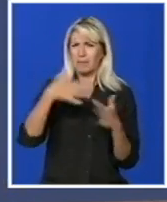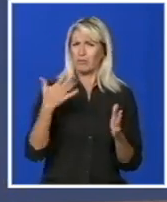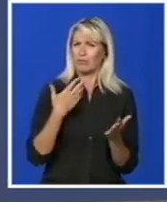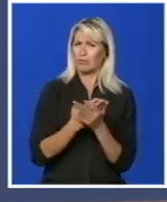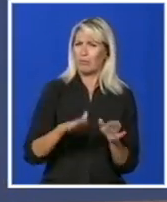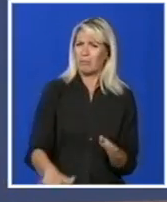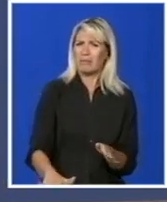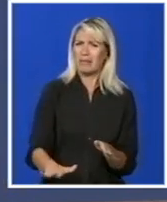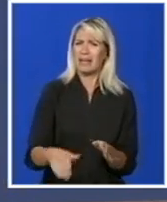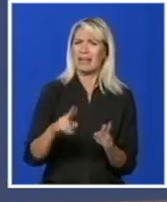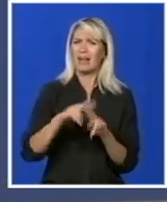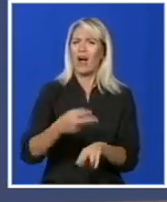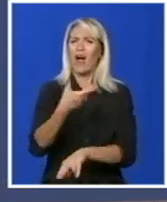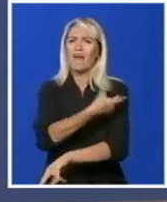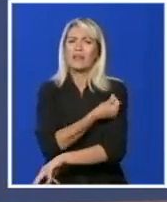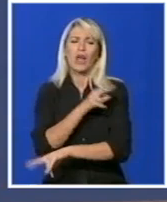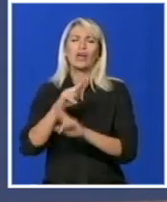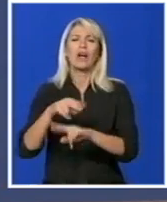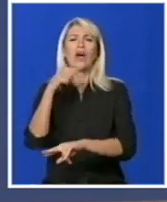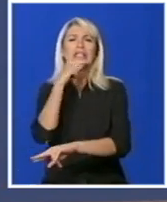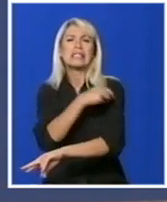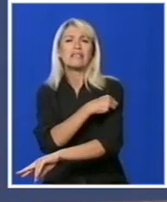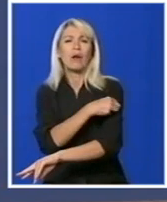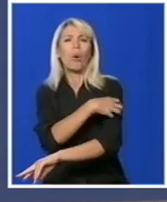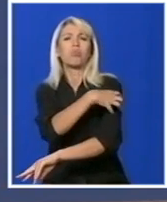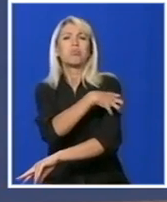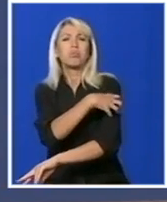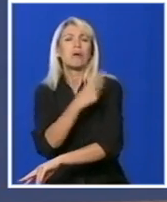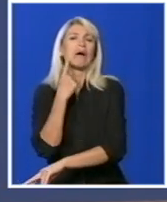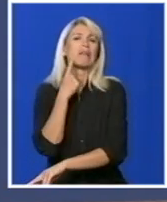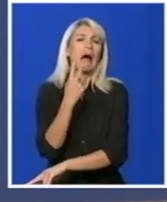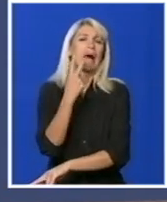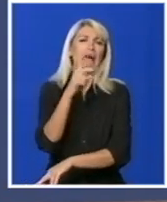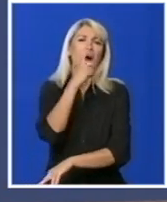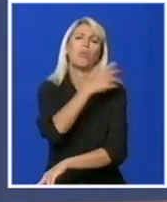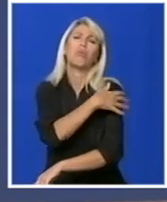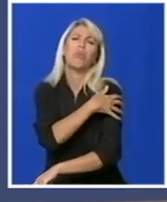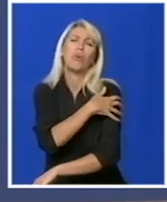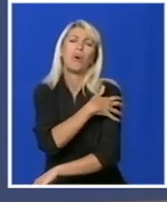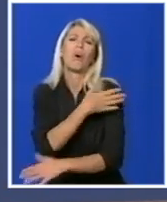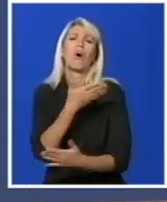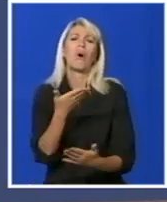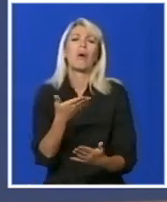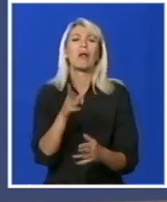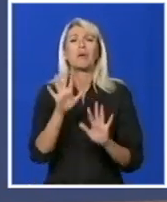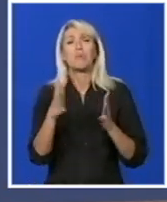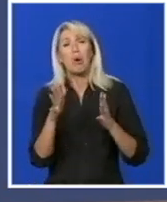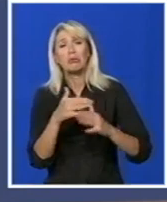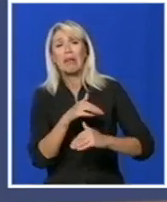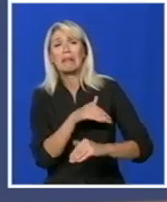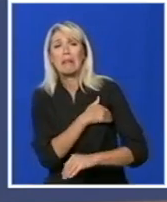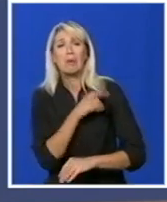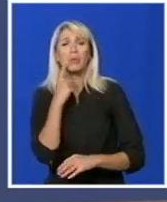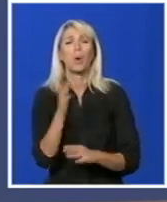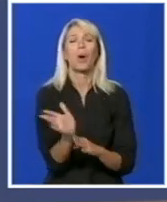je na mestu uboda malo crvenila, malo otoka, dan ili dva nas boli ruka, imamo možda temperaturu toga dana i